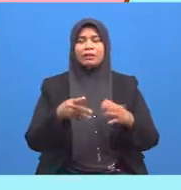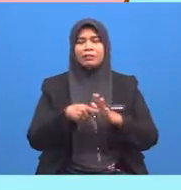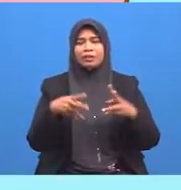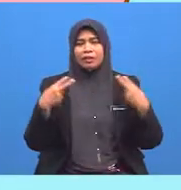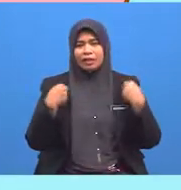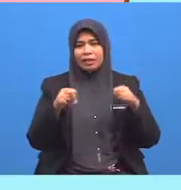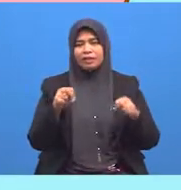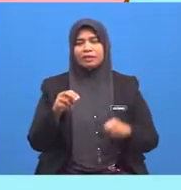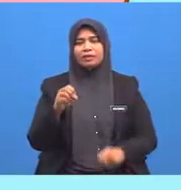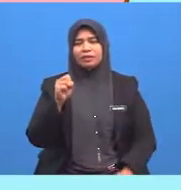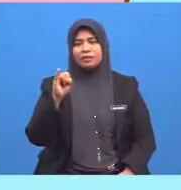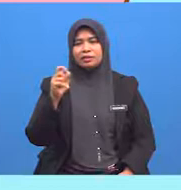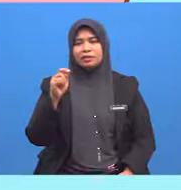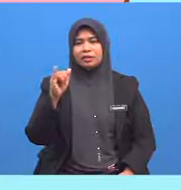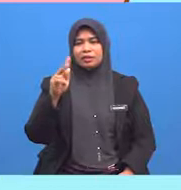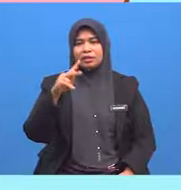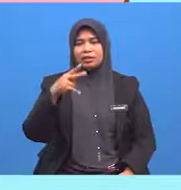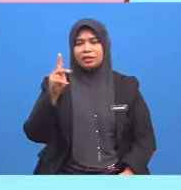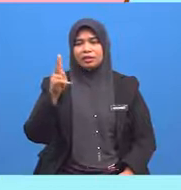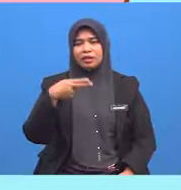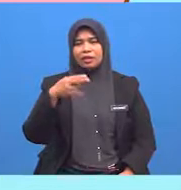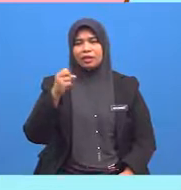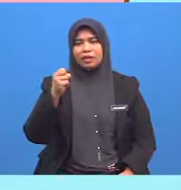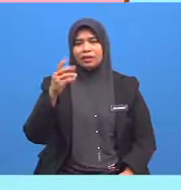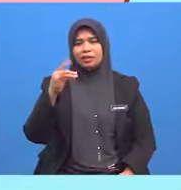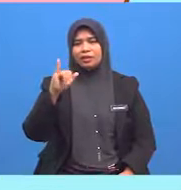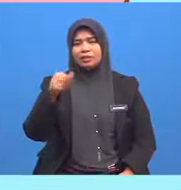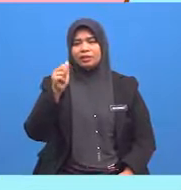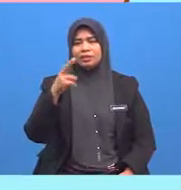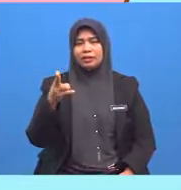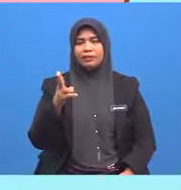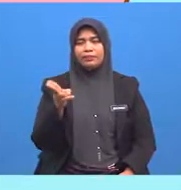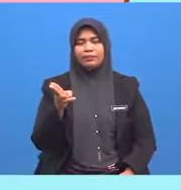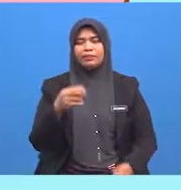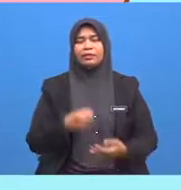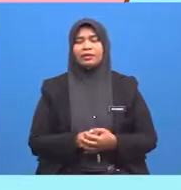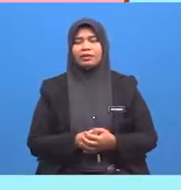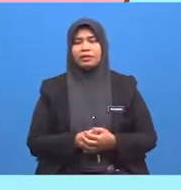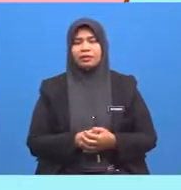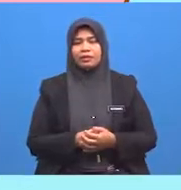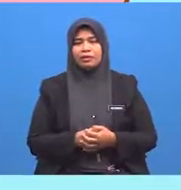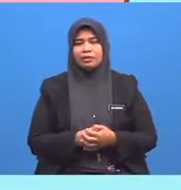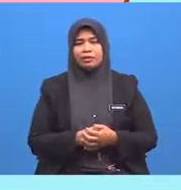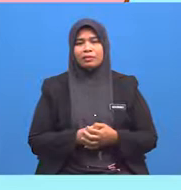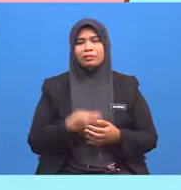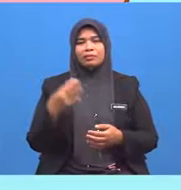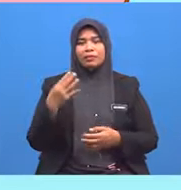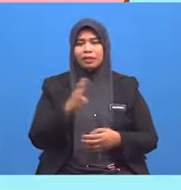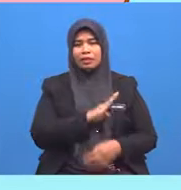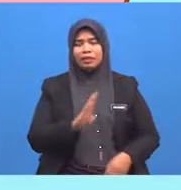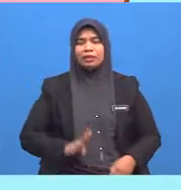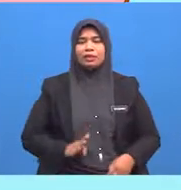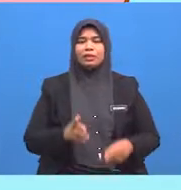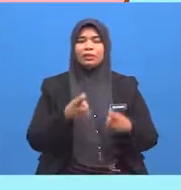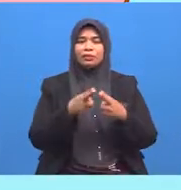Khodijah Baginda dipilih mengurus perniagaan kepunyaan Siti Khodijah salah seorang